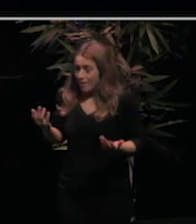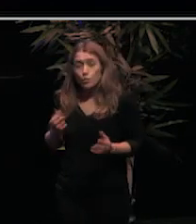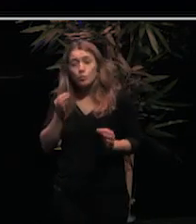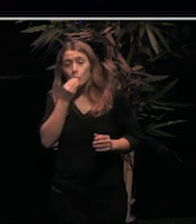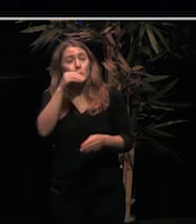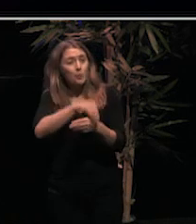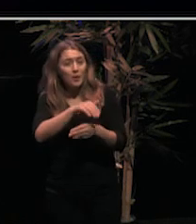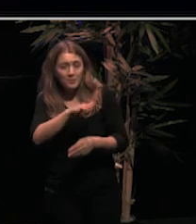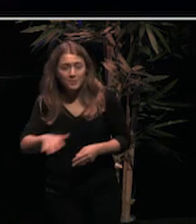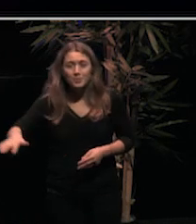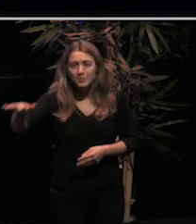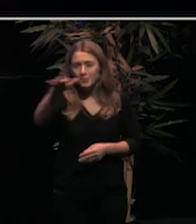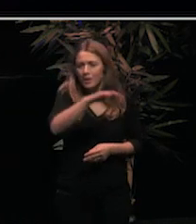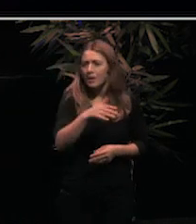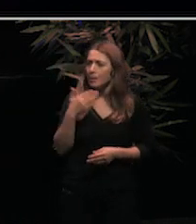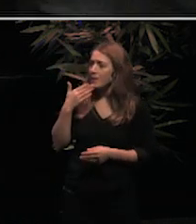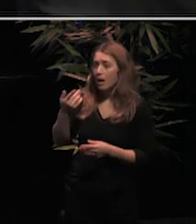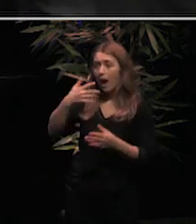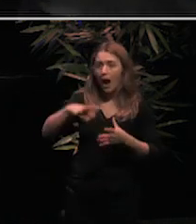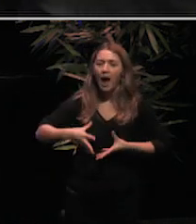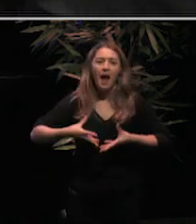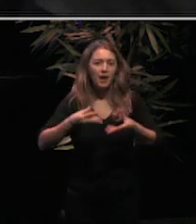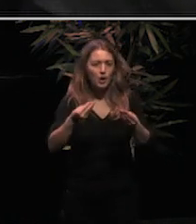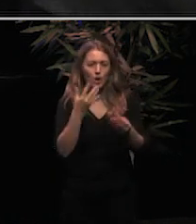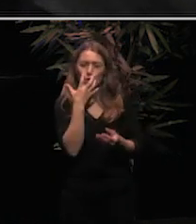tous. Merci pour votre accueil chaleureux.